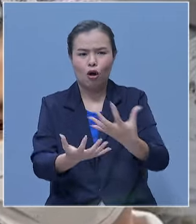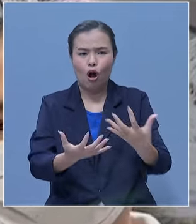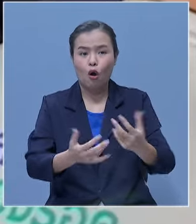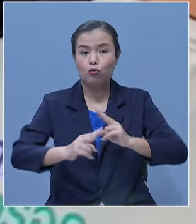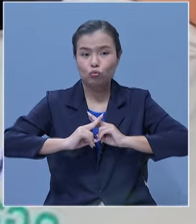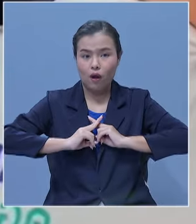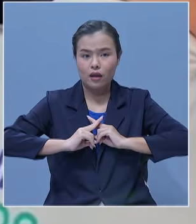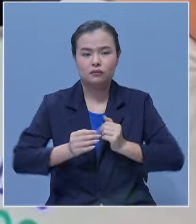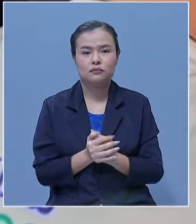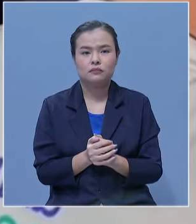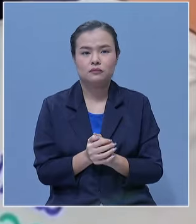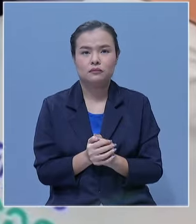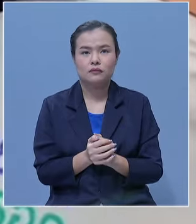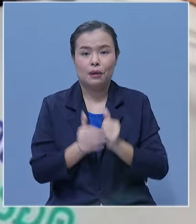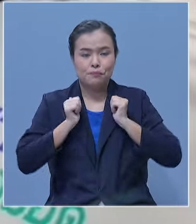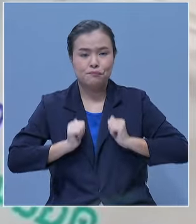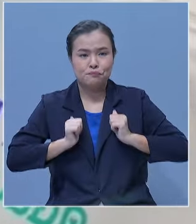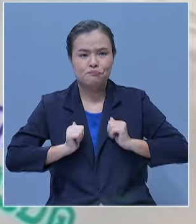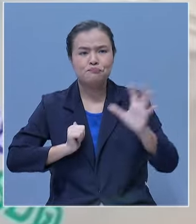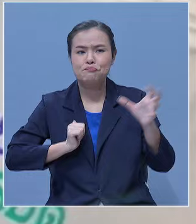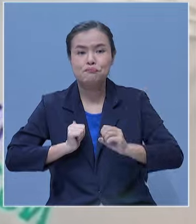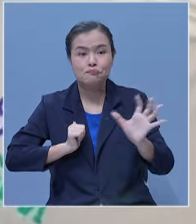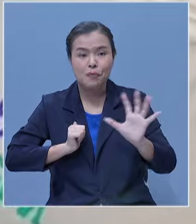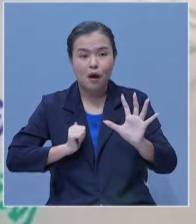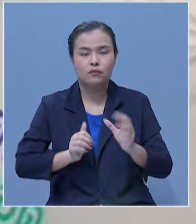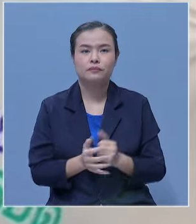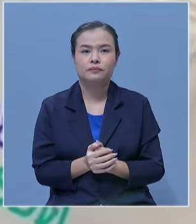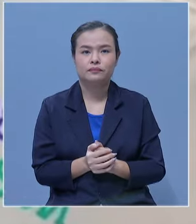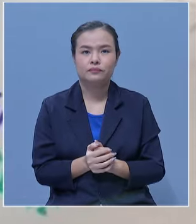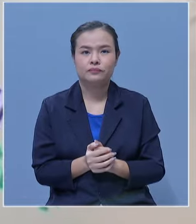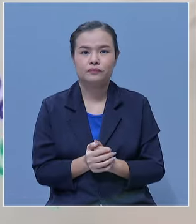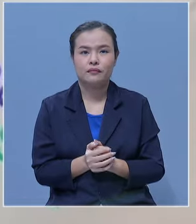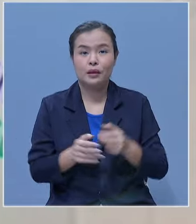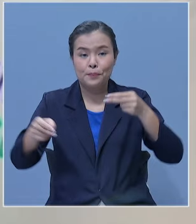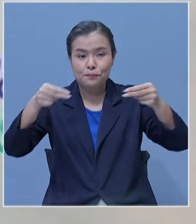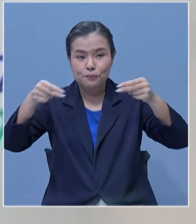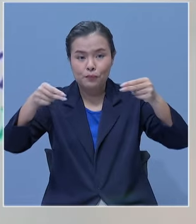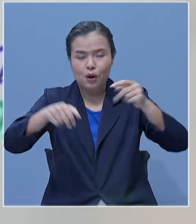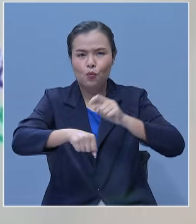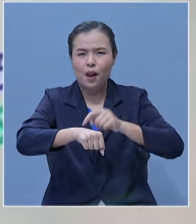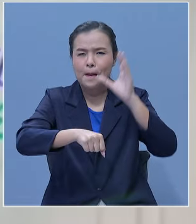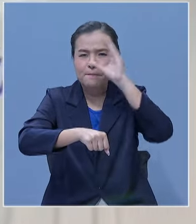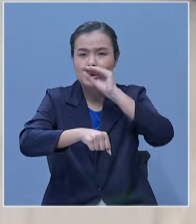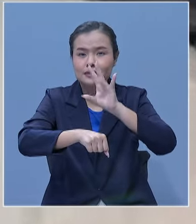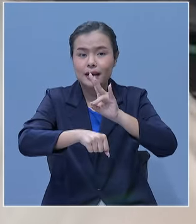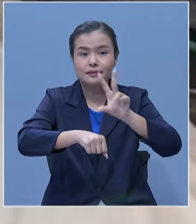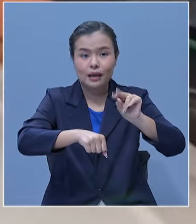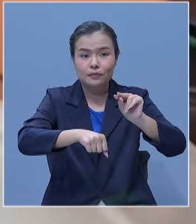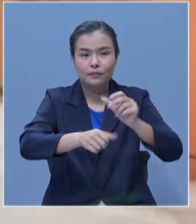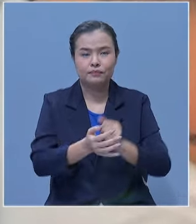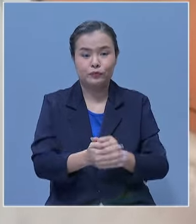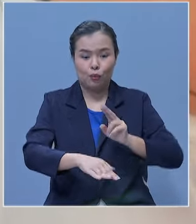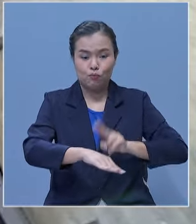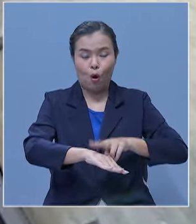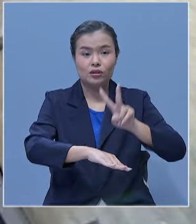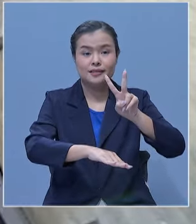วแต่ว่าไม่ได้นำติดตัวไปด้วย ทีนี้หลังจากนี้เนี่ยมีภาพกล้องวงจรปิดในช่วงประมาณทุ่มครึ่งที่สถานีขนส่งห